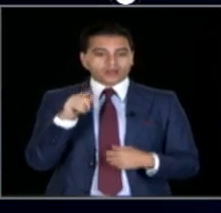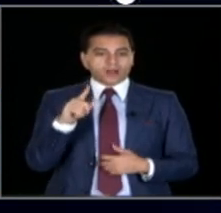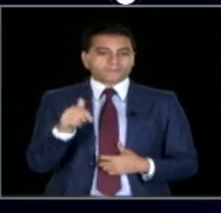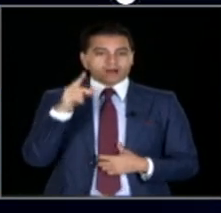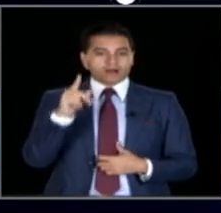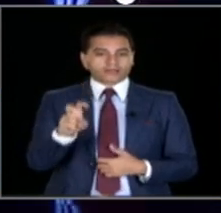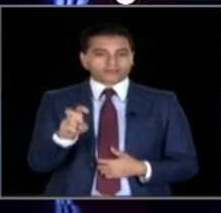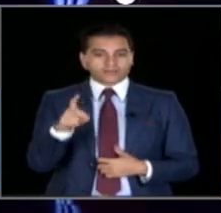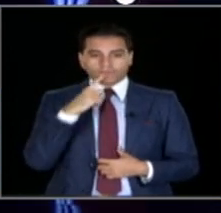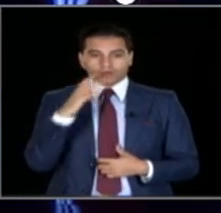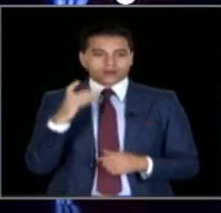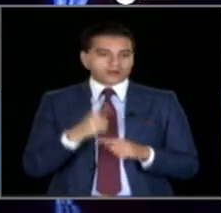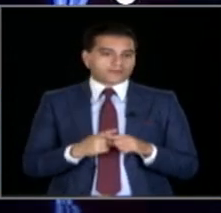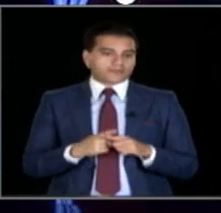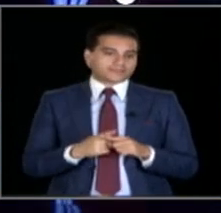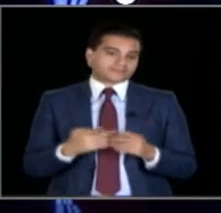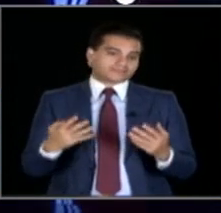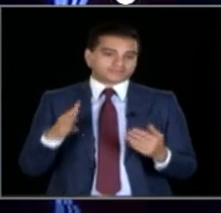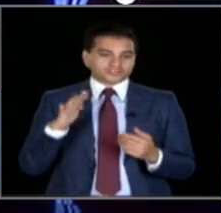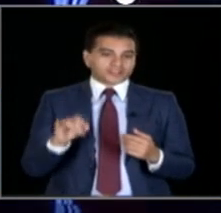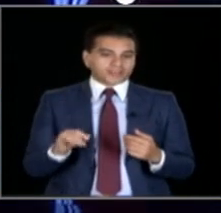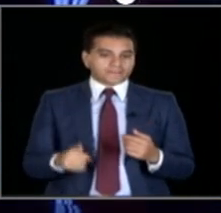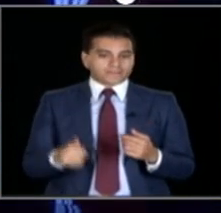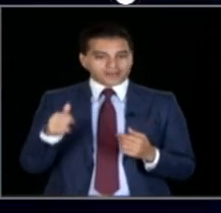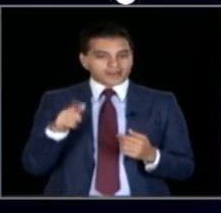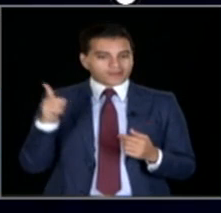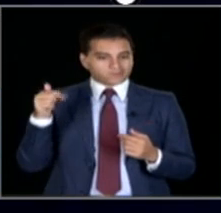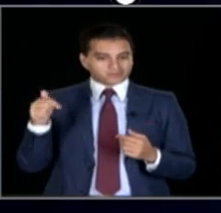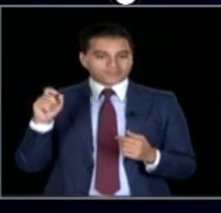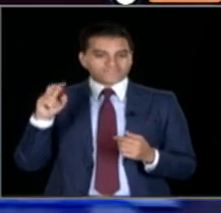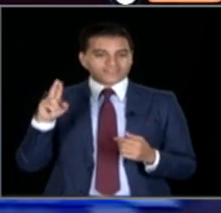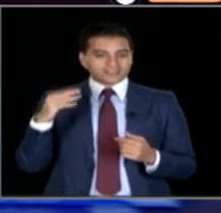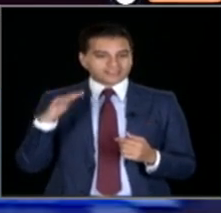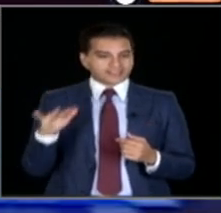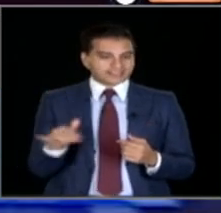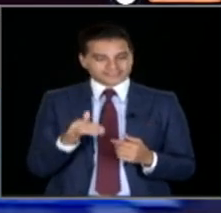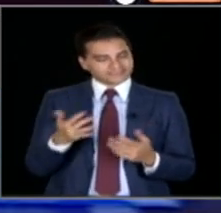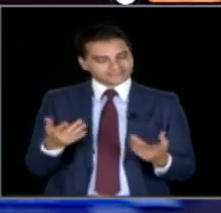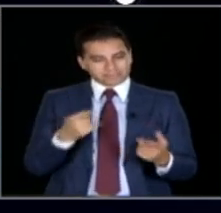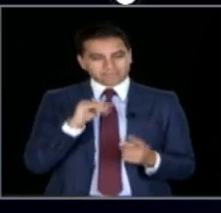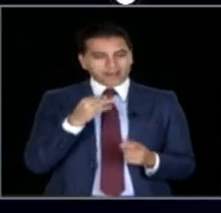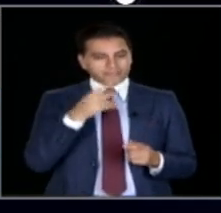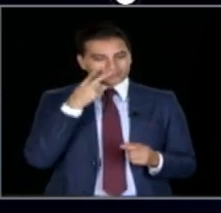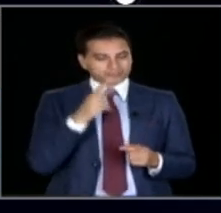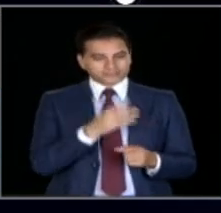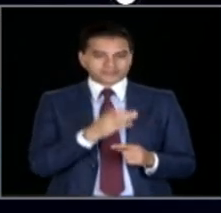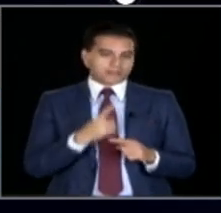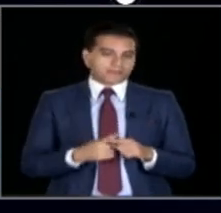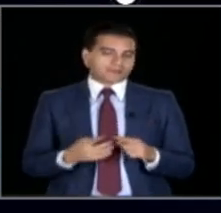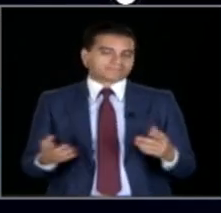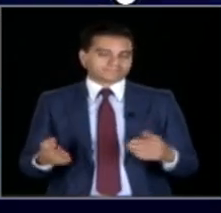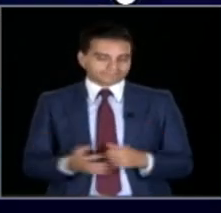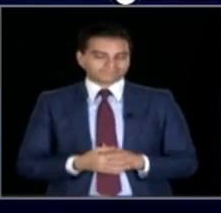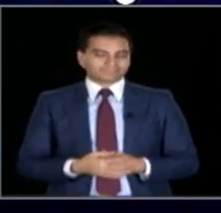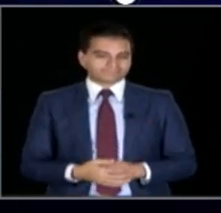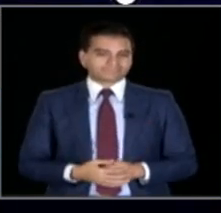غلط غلط. شيماء عندك إجابة؟ فتح غانم. أيوة برافو عليكي. محمد طعيمة طبعا